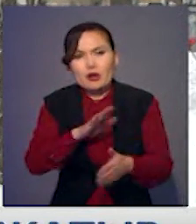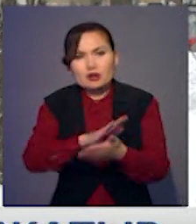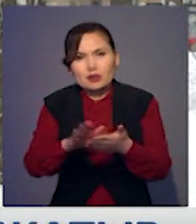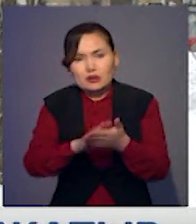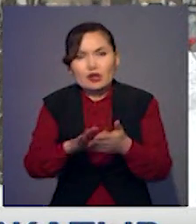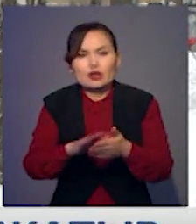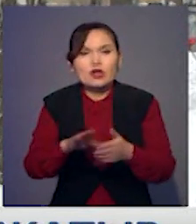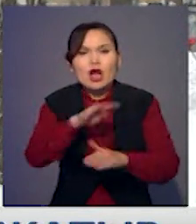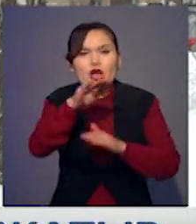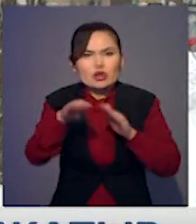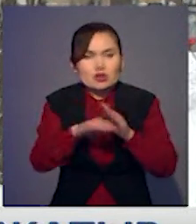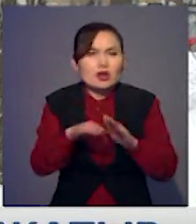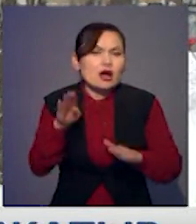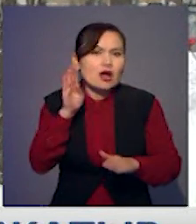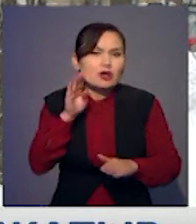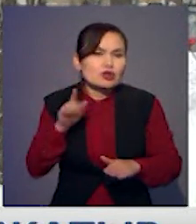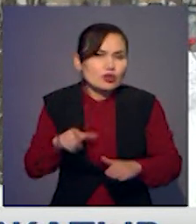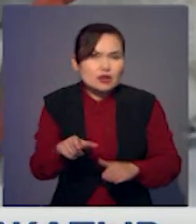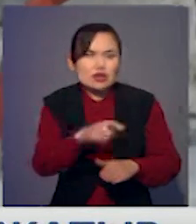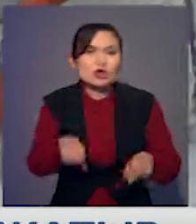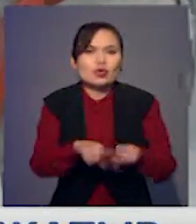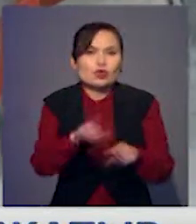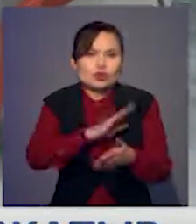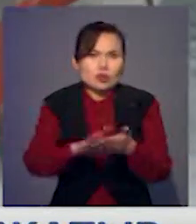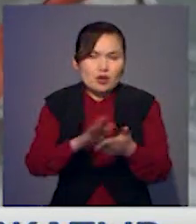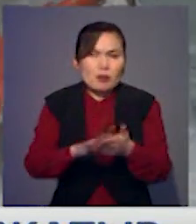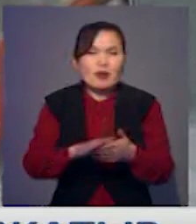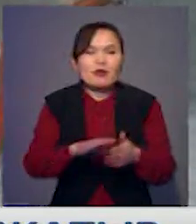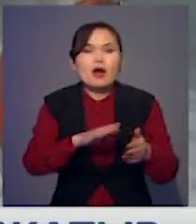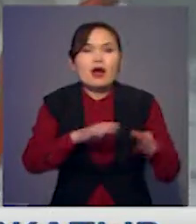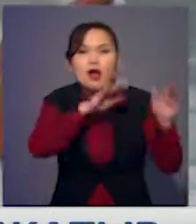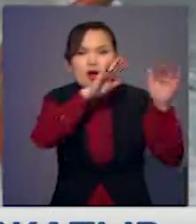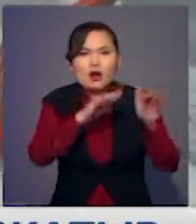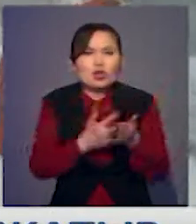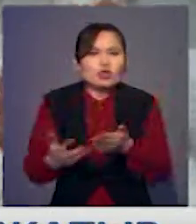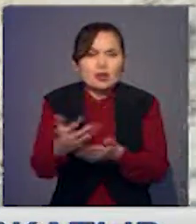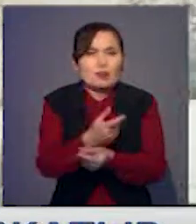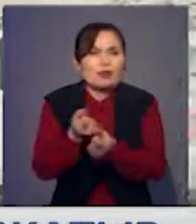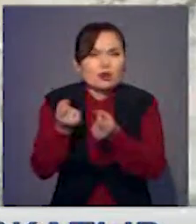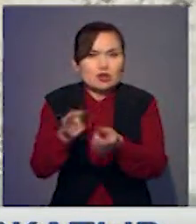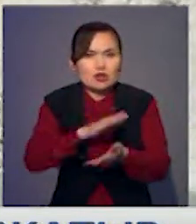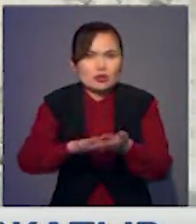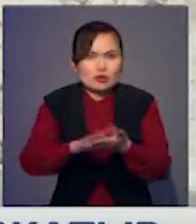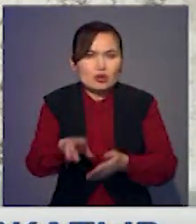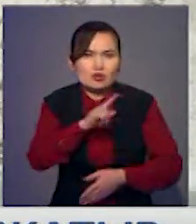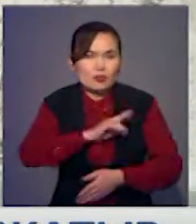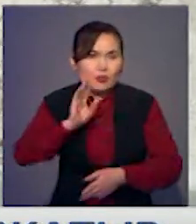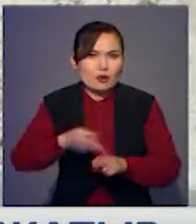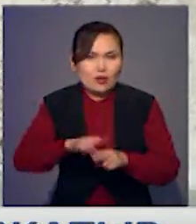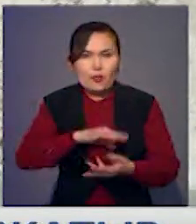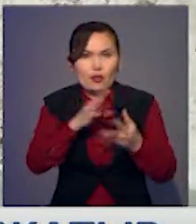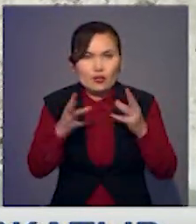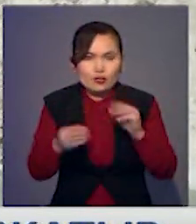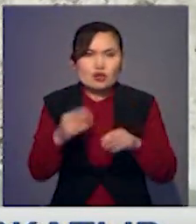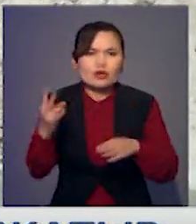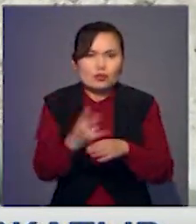жолдарды, түсетін жолдарды қар шығару жұмыстарына жұмылдырылған. Қар жауына байланысты, онда олар түнгісімен